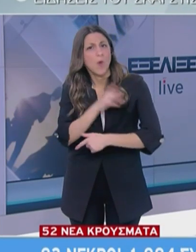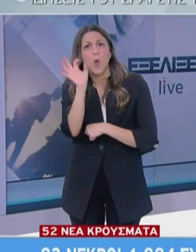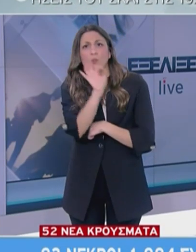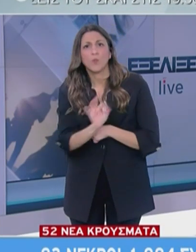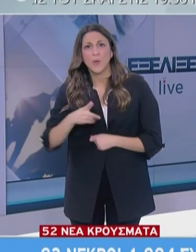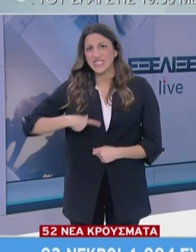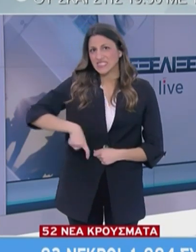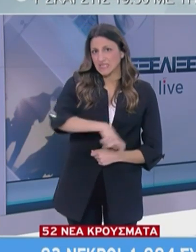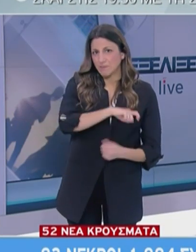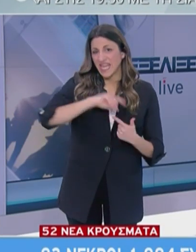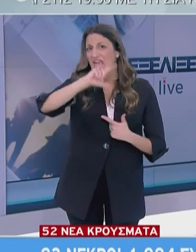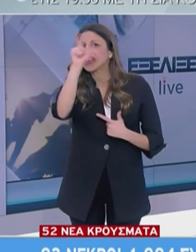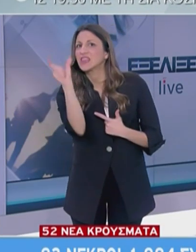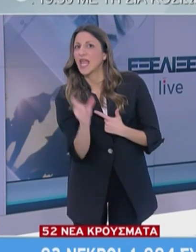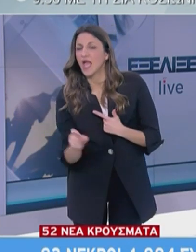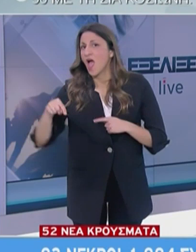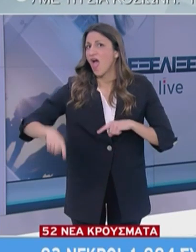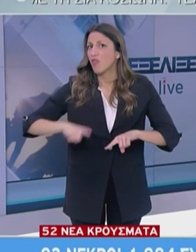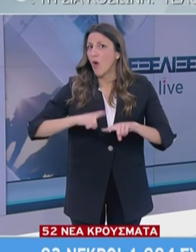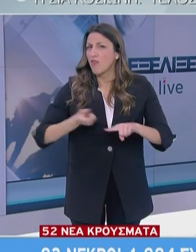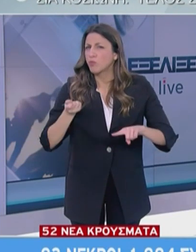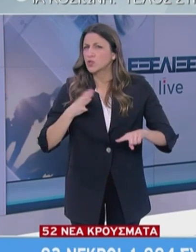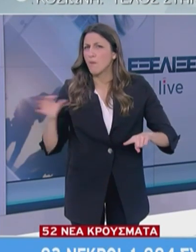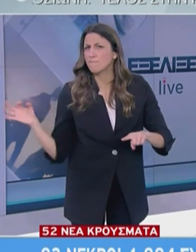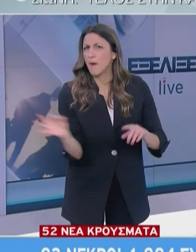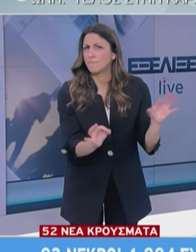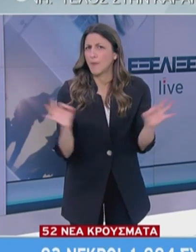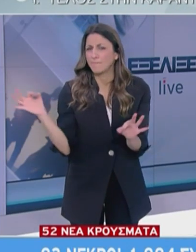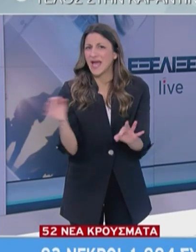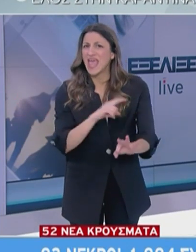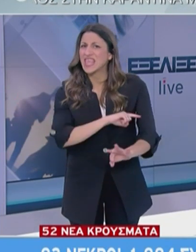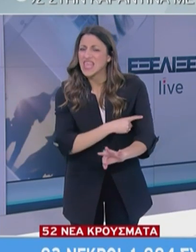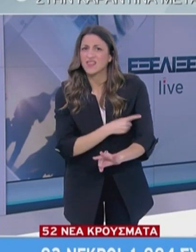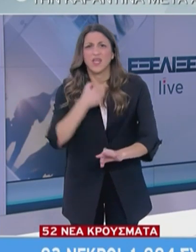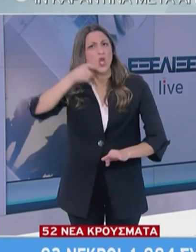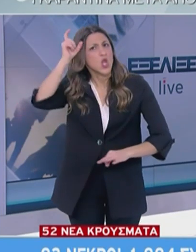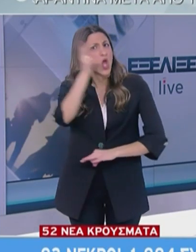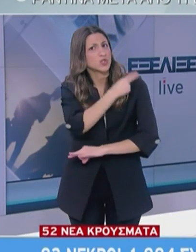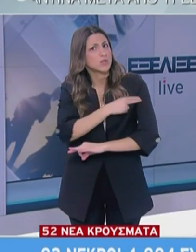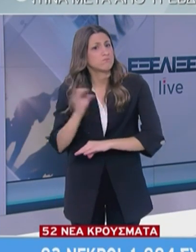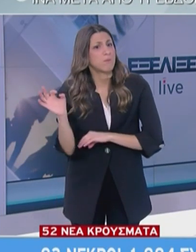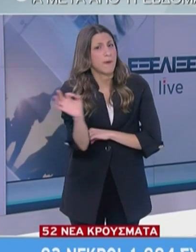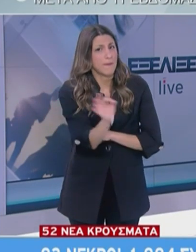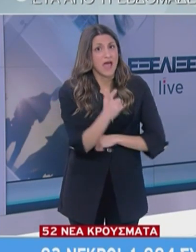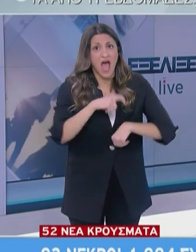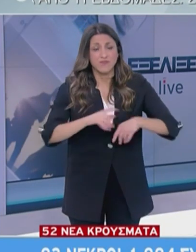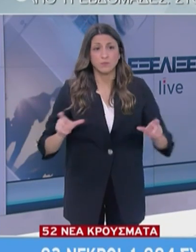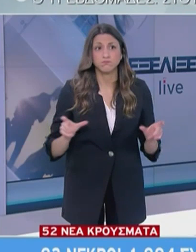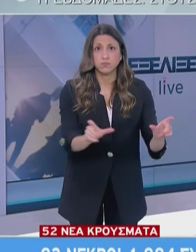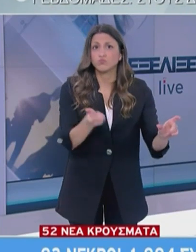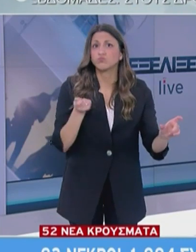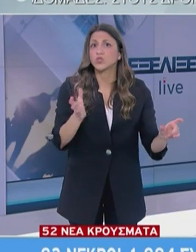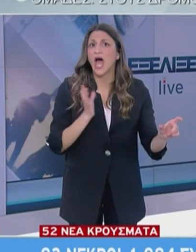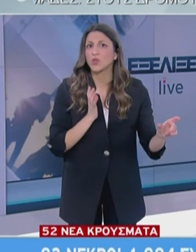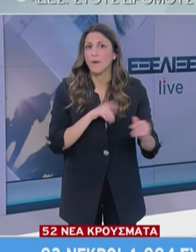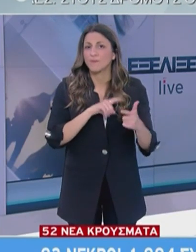της Ιταλίας. Στην Ελλάδα, πόσοι επαγγελματίες υγείας έχουν νοσήσει από COVID-19 και πόσοι είναι σε αυτοαπομόνωση, σε ποιο